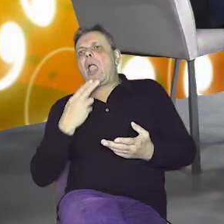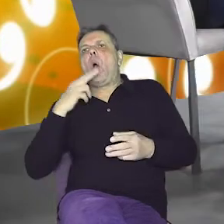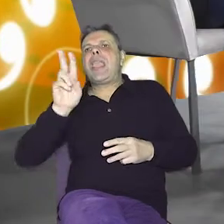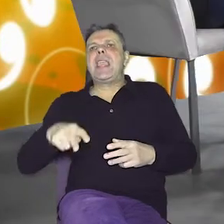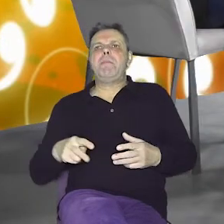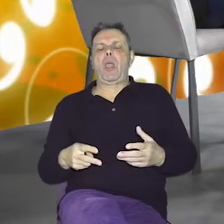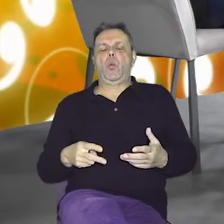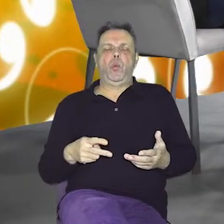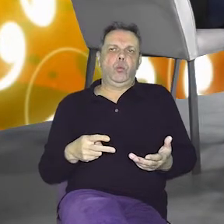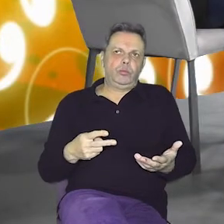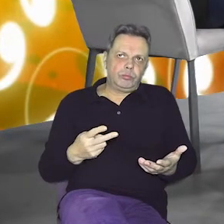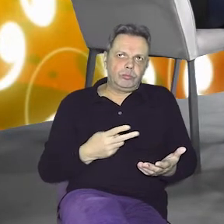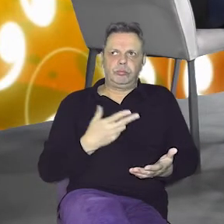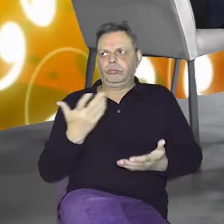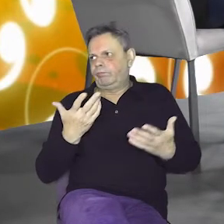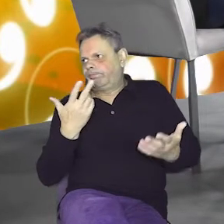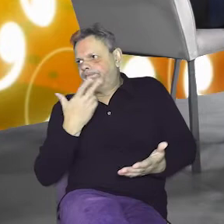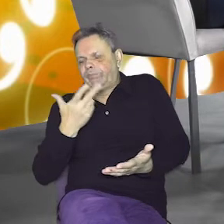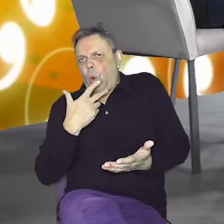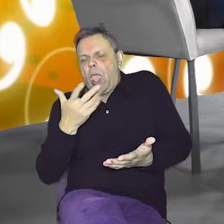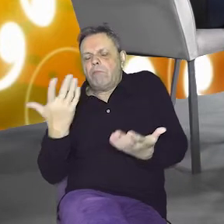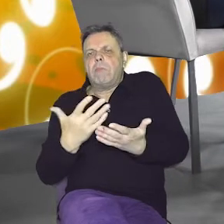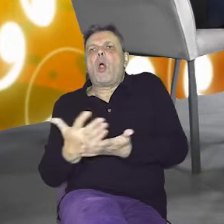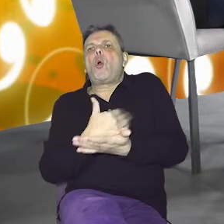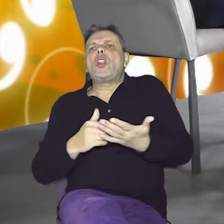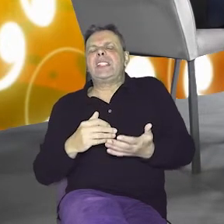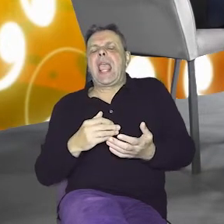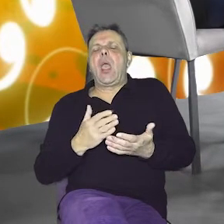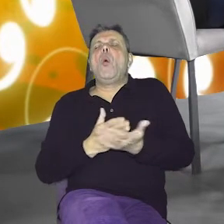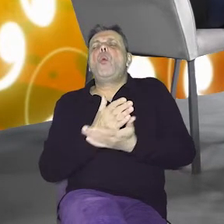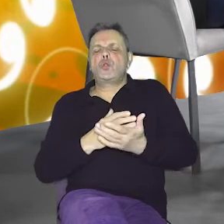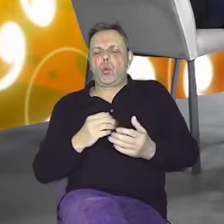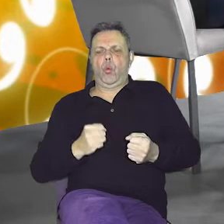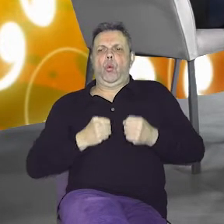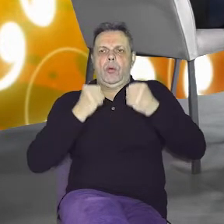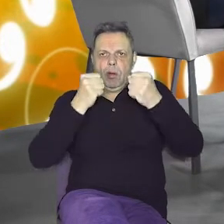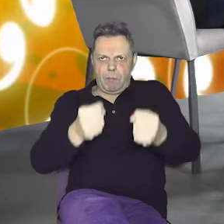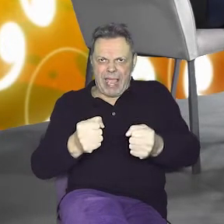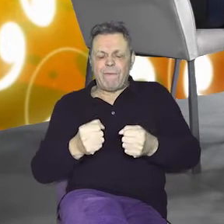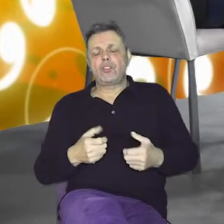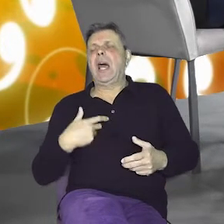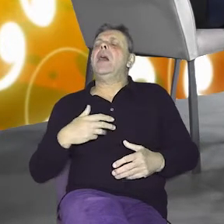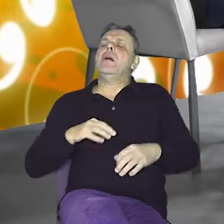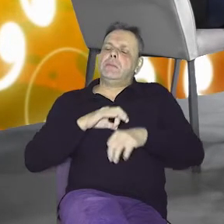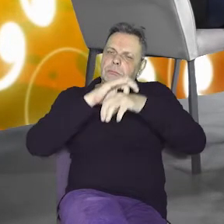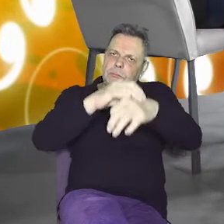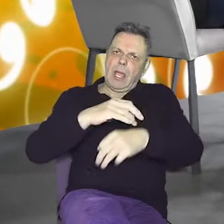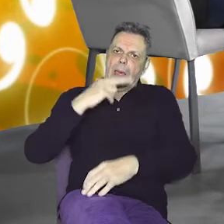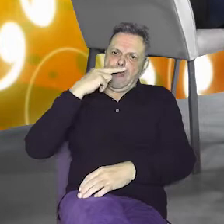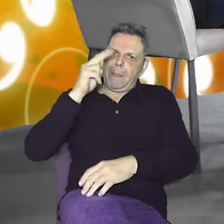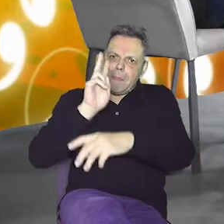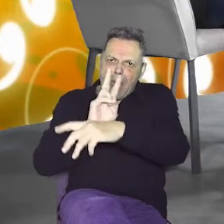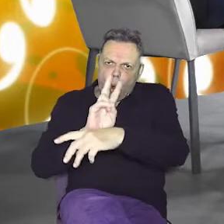koji imaju indikaciju da koriste ovoga usluge sanitetskog prijevoza, da se odvede na kontrole koje